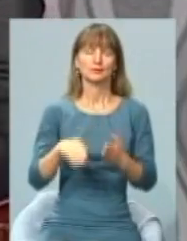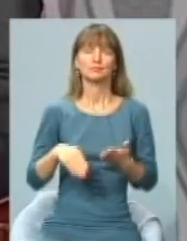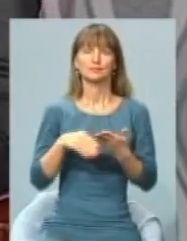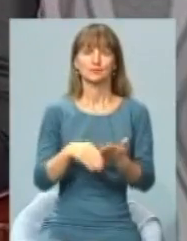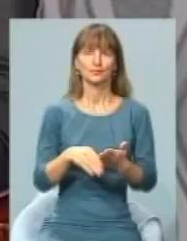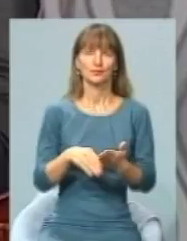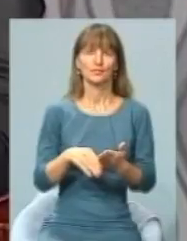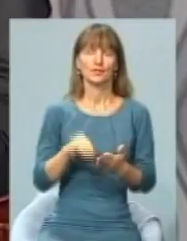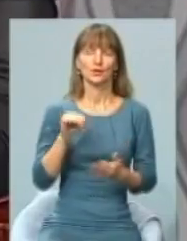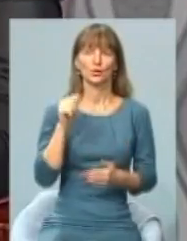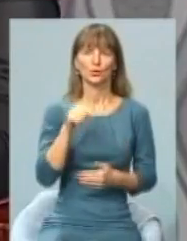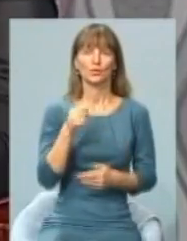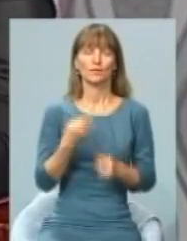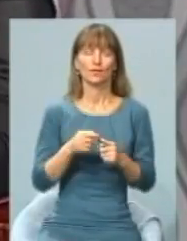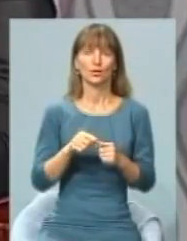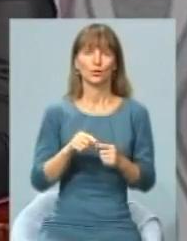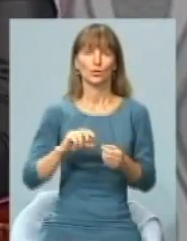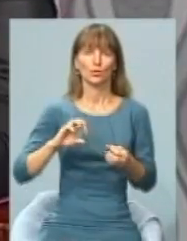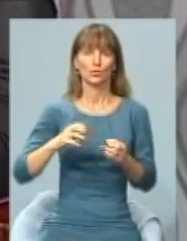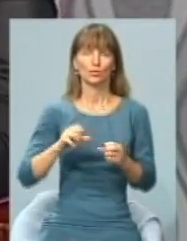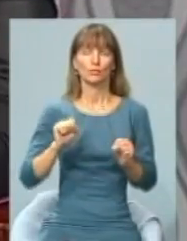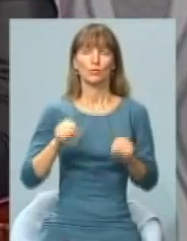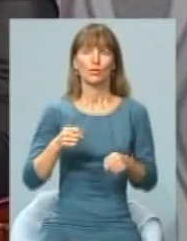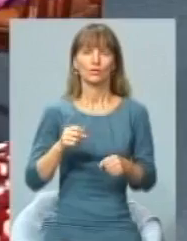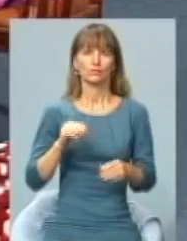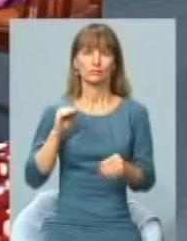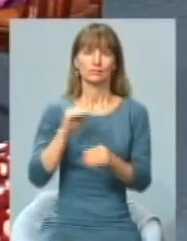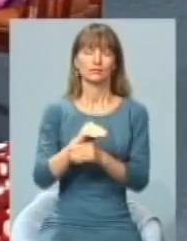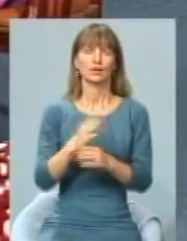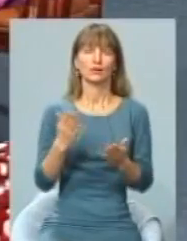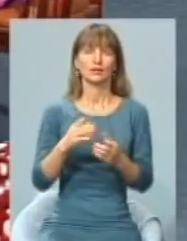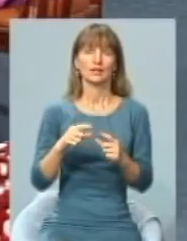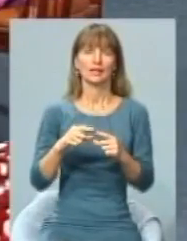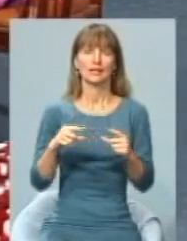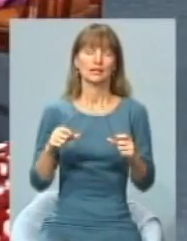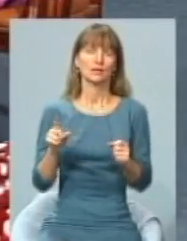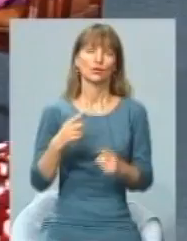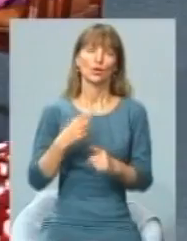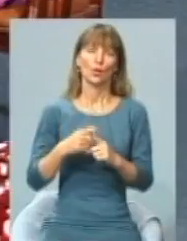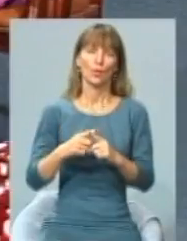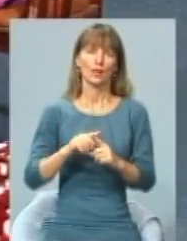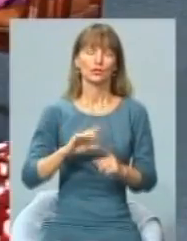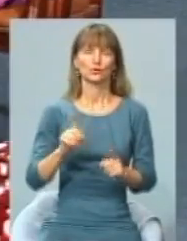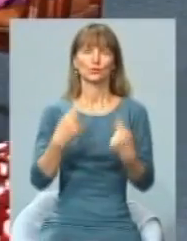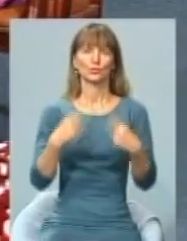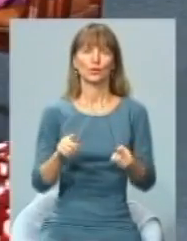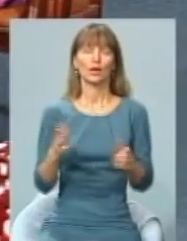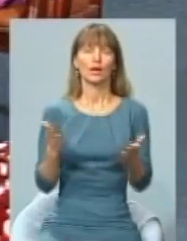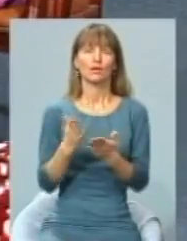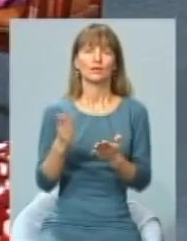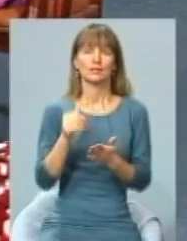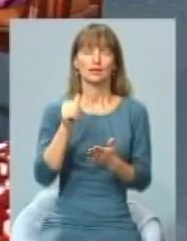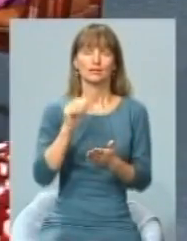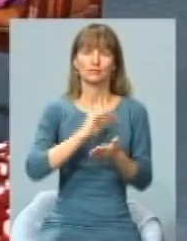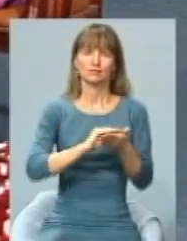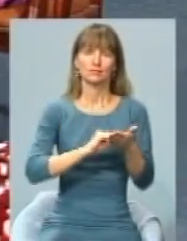Да. И туда, в эту ручку, можно какой-нибудь листик положить. Ну, тоже не умножение, а что-то другое. Ну, тоже какую-нибудь шпаргалку.